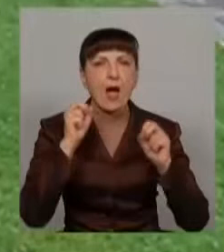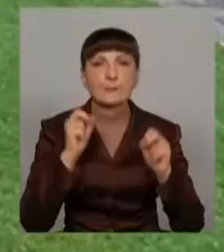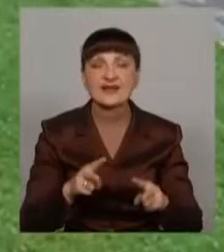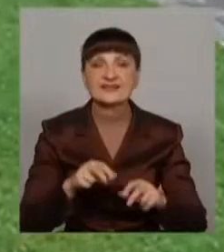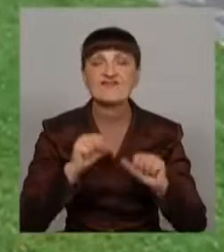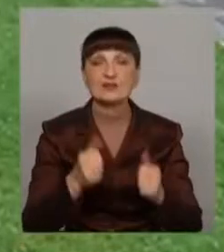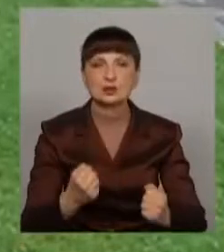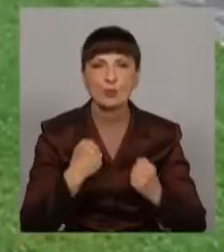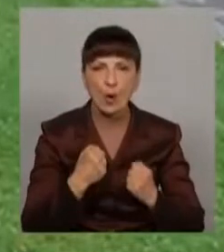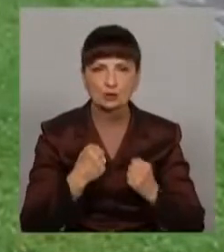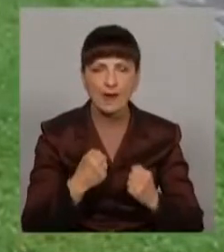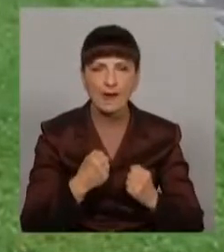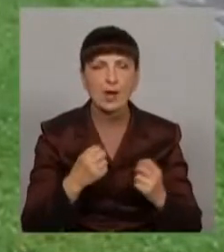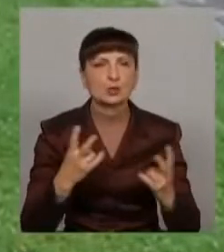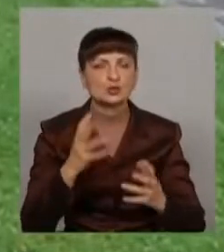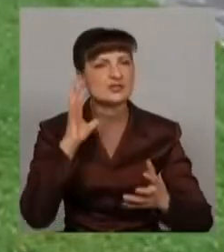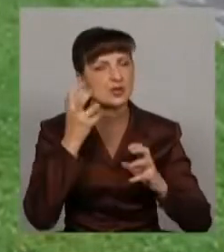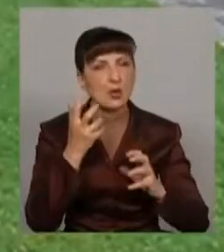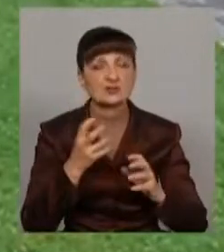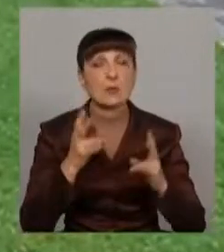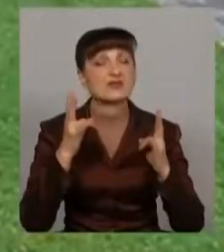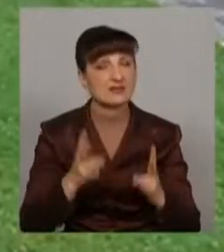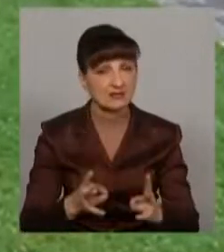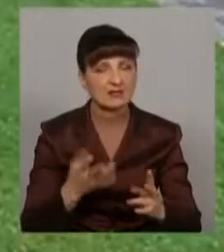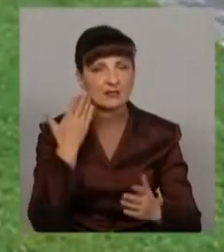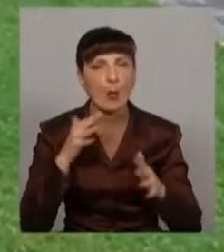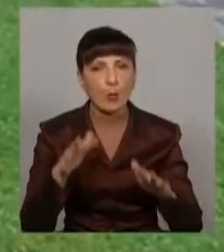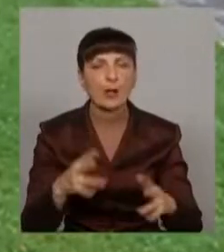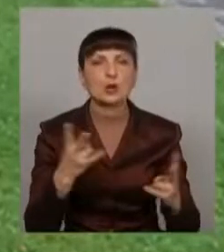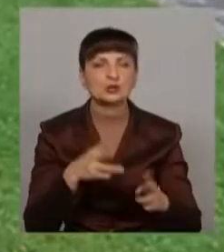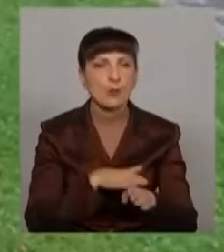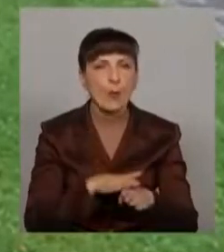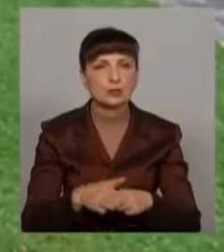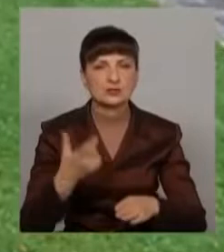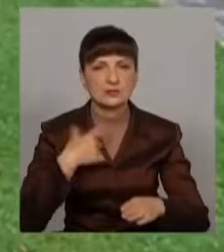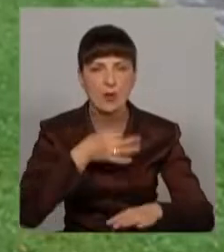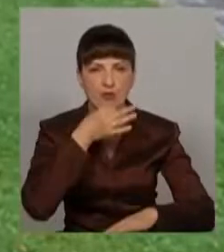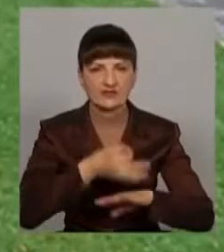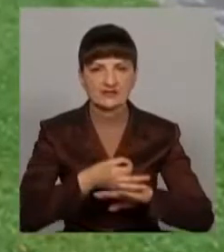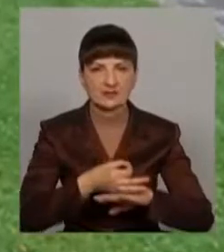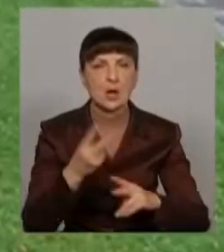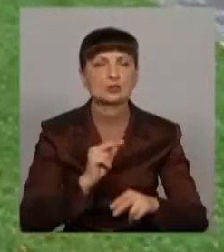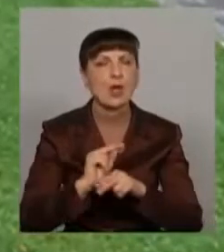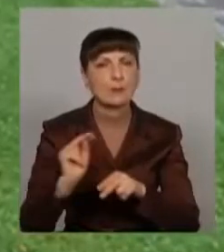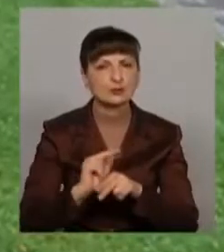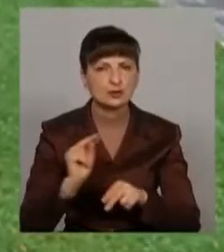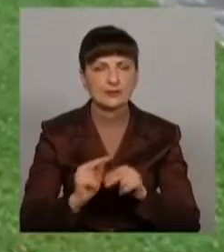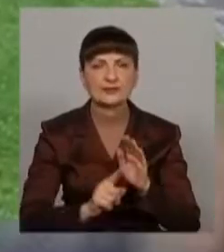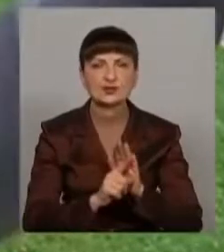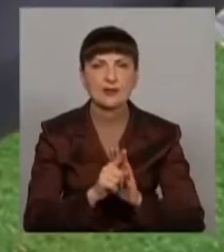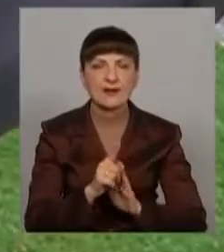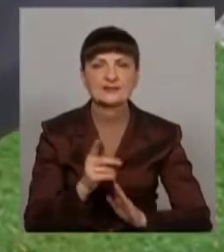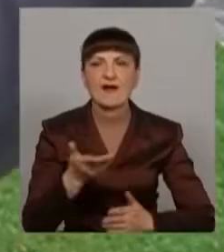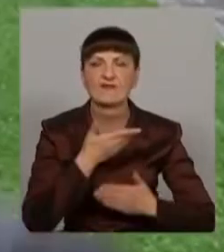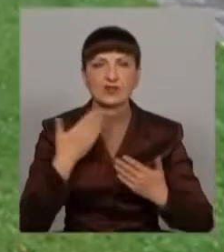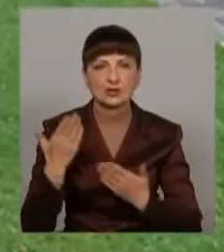и можно серьезно пострадать при падении. Поэтому нужно полностью давать себе отчет. Обучение начинается вначале в